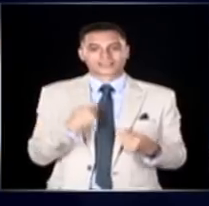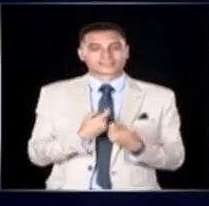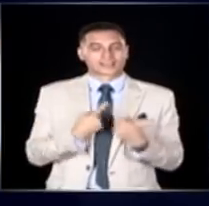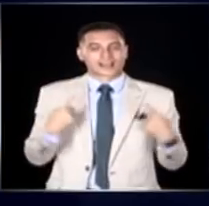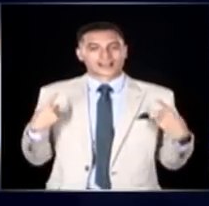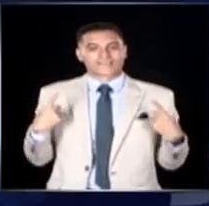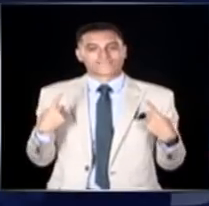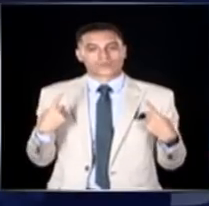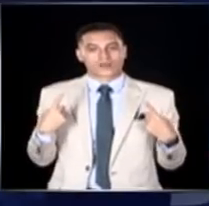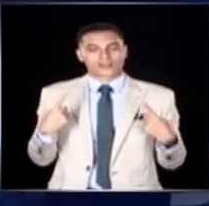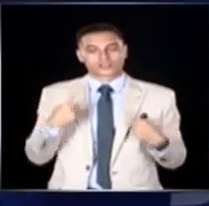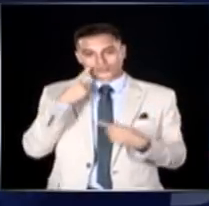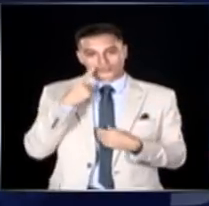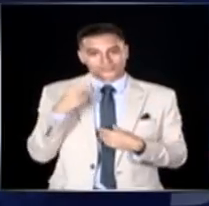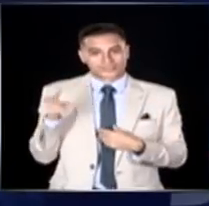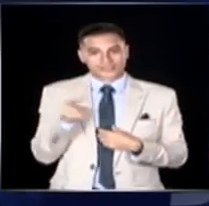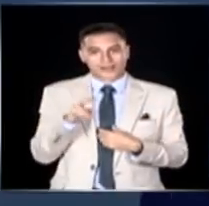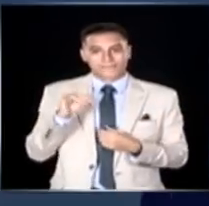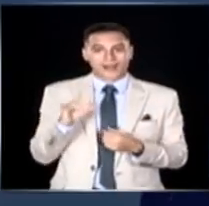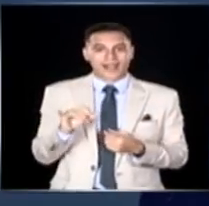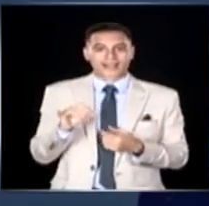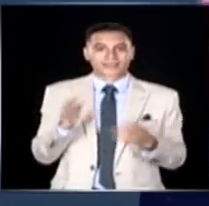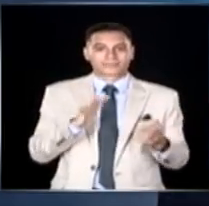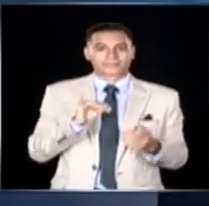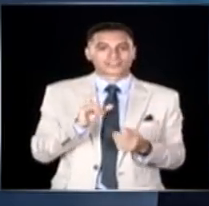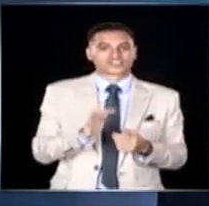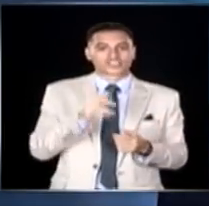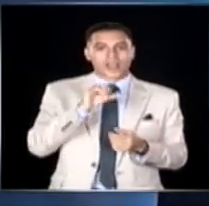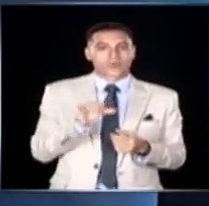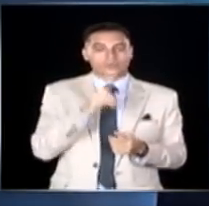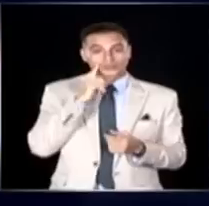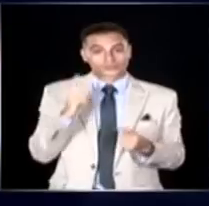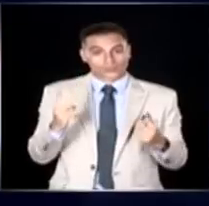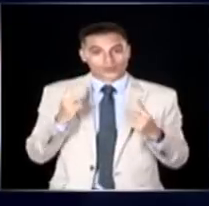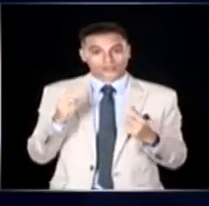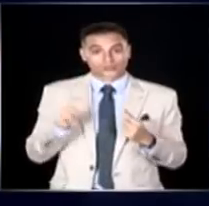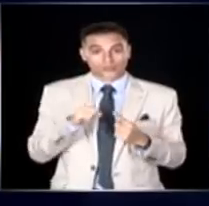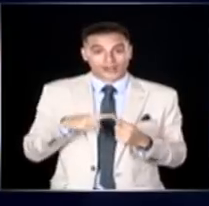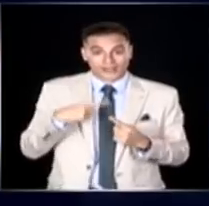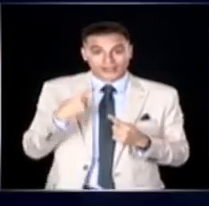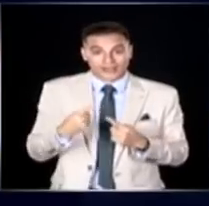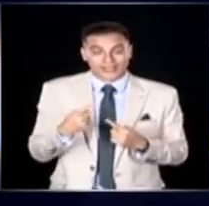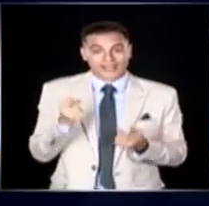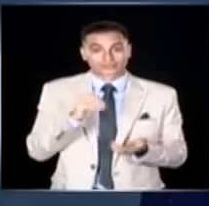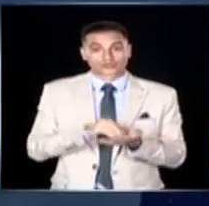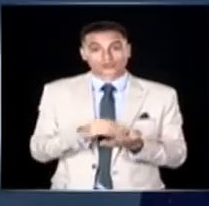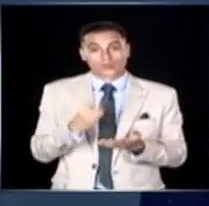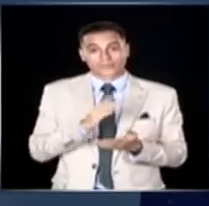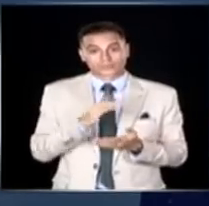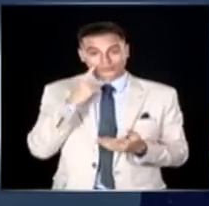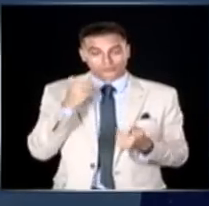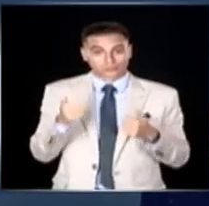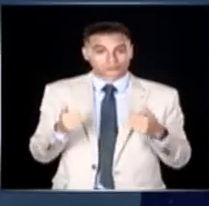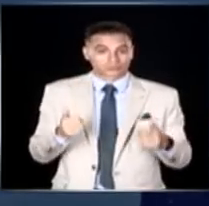شاوي ومريم أسامة، مريم أسامة ومن شاوي. السؤال اللي جاي بخمسة وعشرين نقطة،